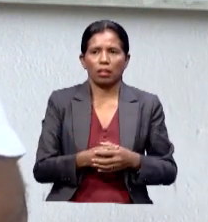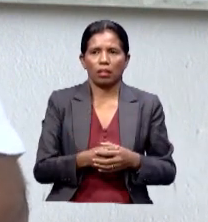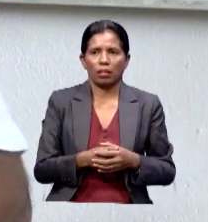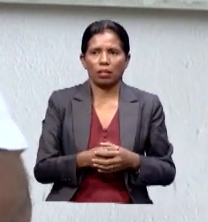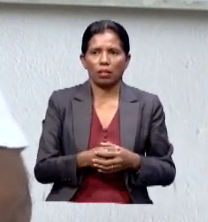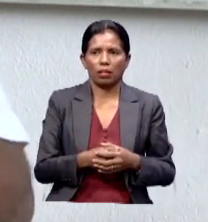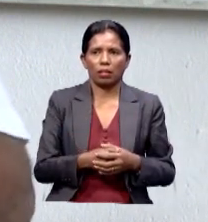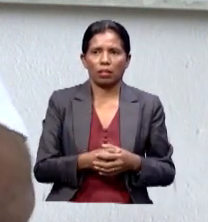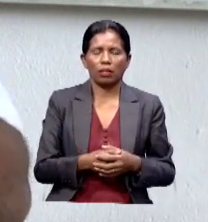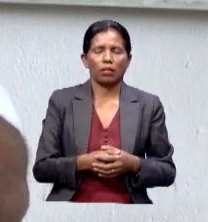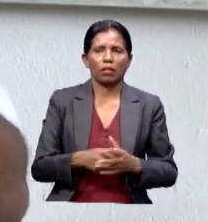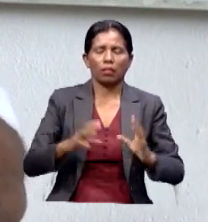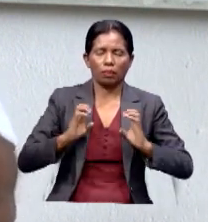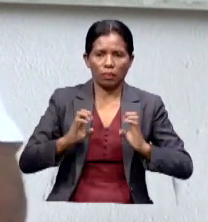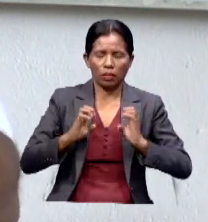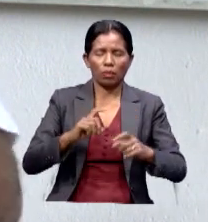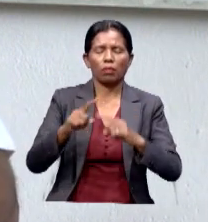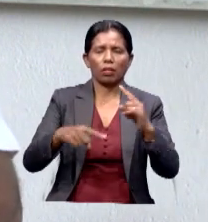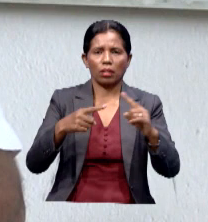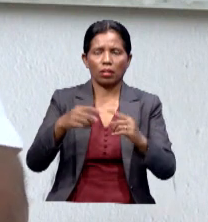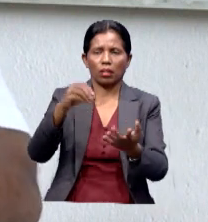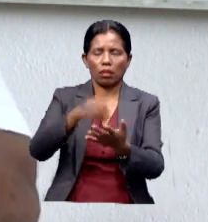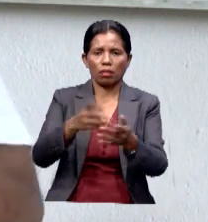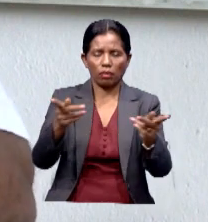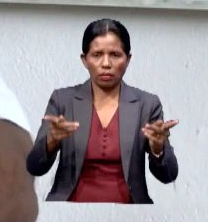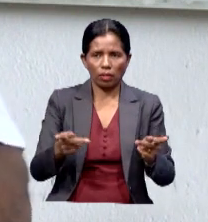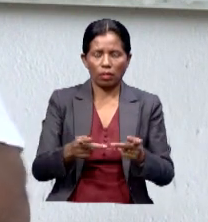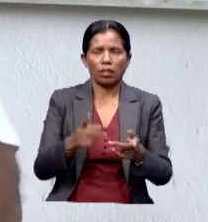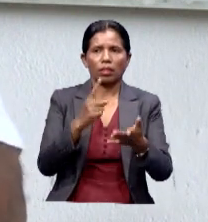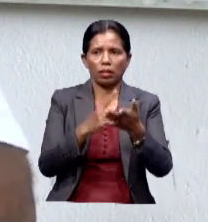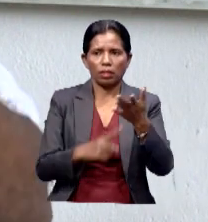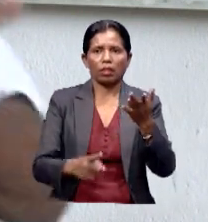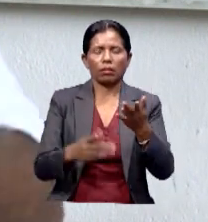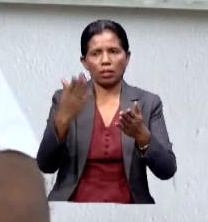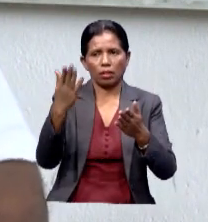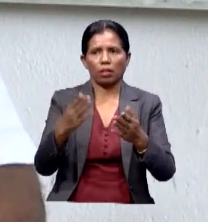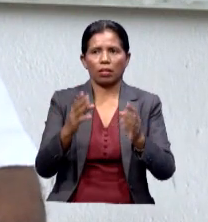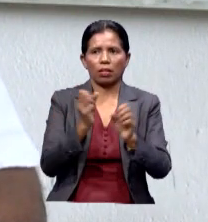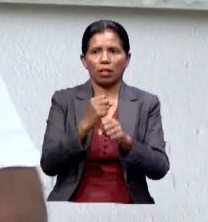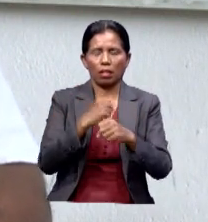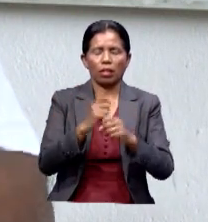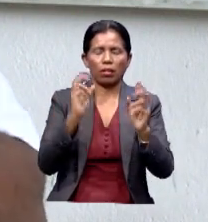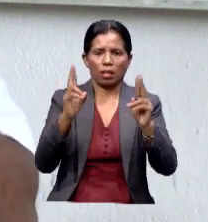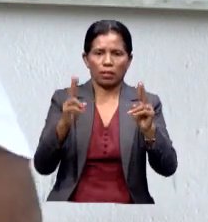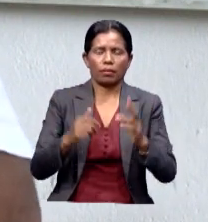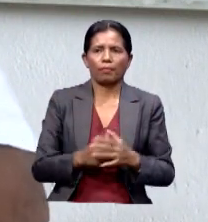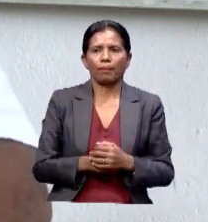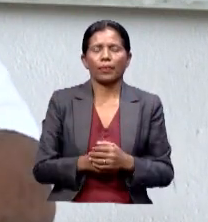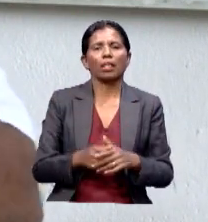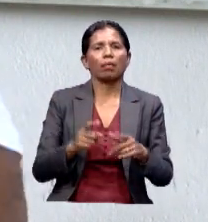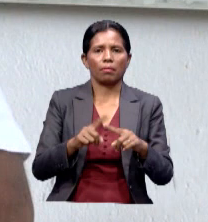militar bahira kuando nia tau ya fating ida ne saida de tuak bok ya ne ba nia teki halo asang rumah mai